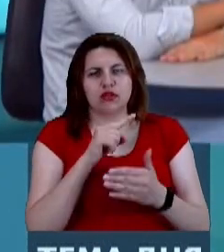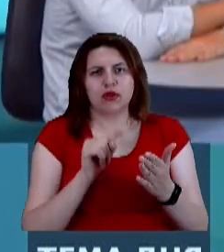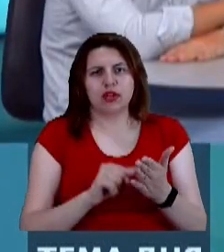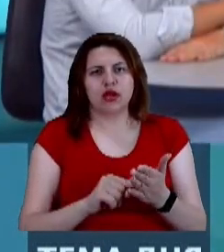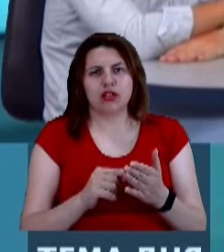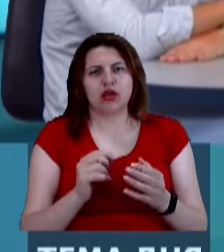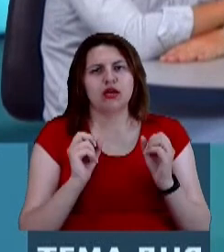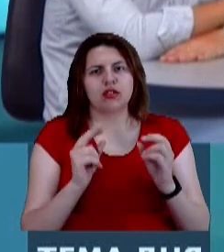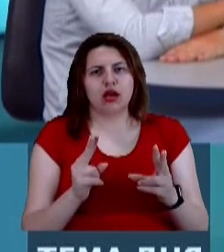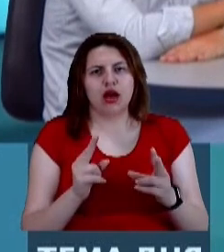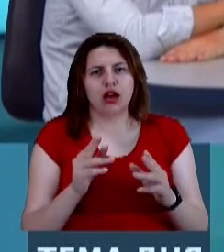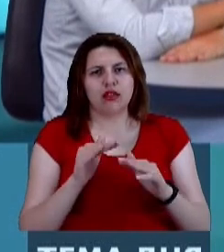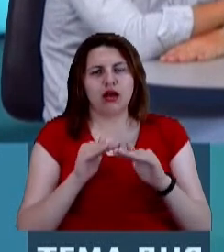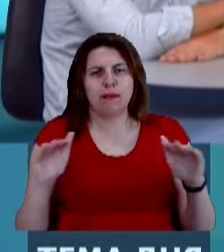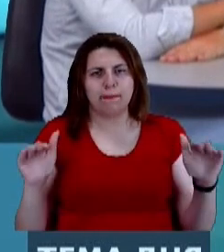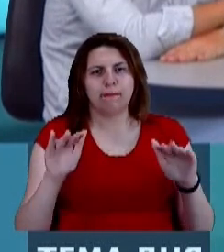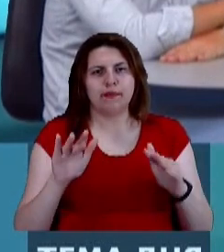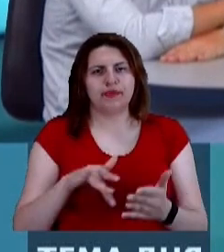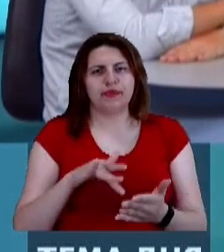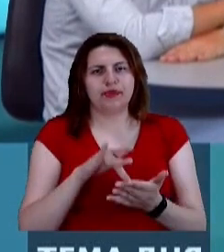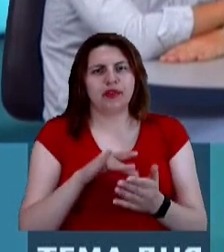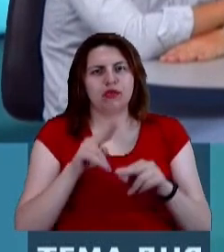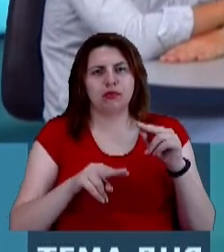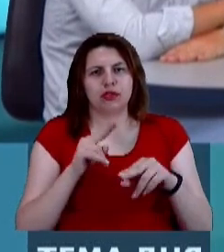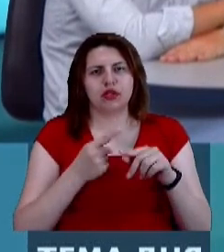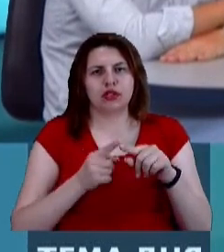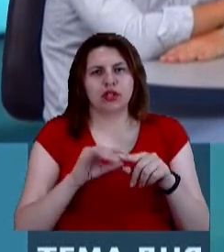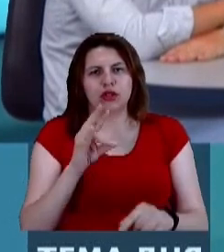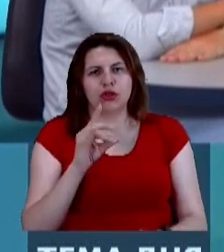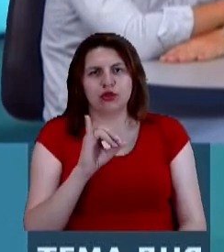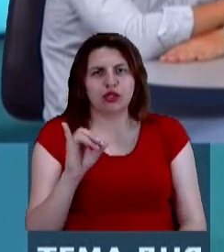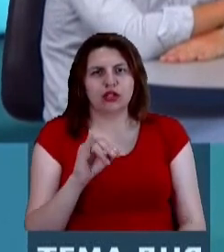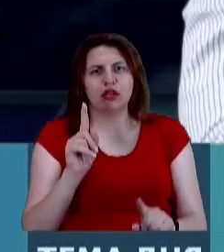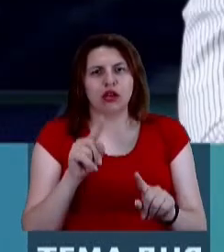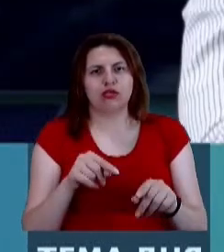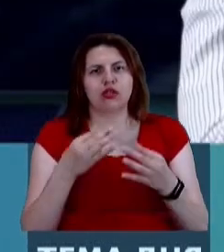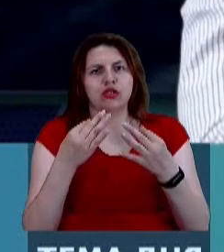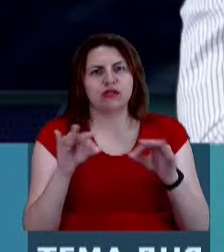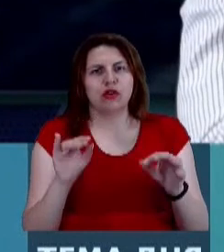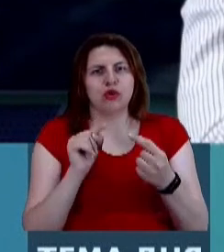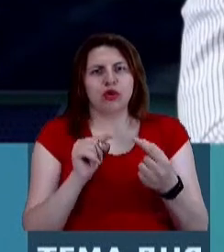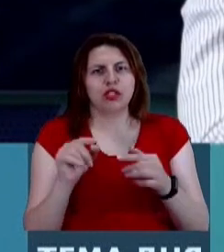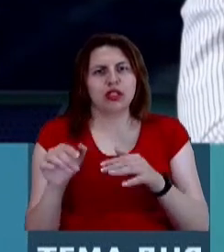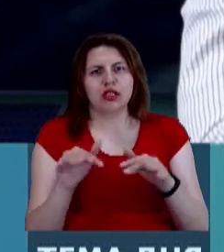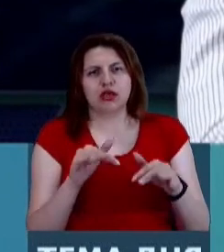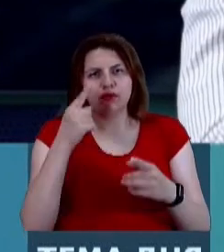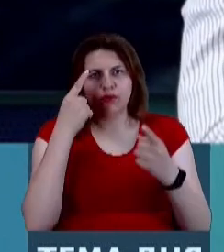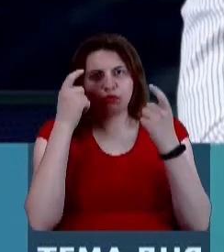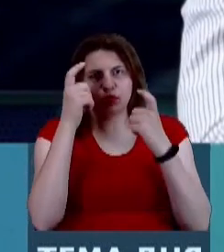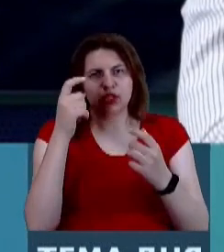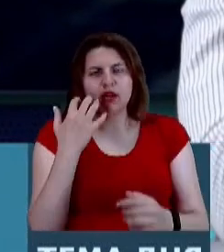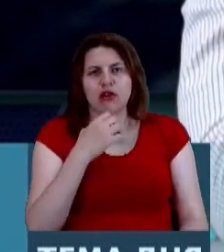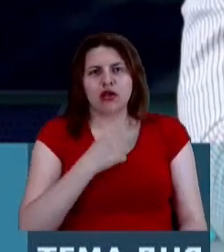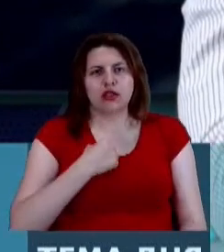на місцевому рівні от вибудовувати ось ці інституції, які б дозволяли також протидіяти інформаційній агресії? Я думаю, на місцевому